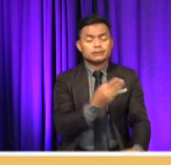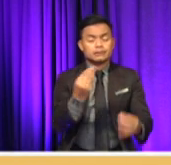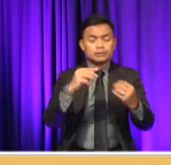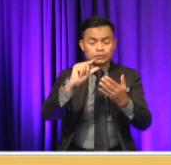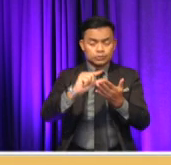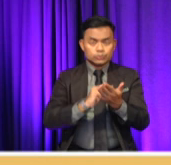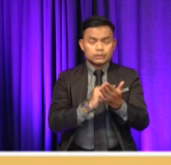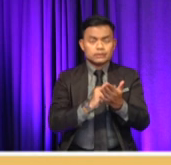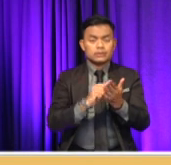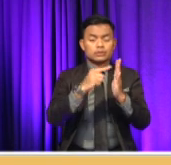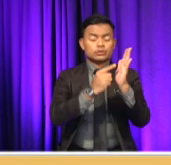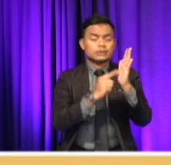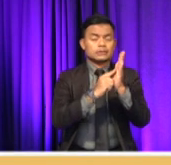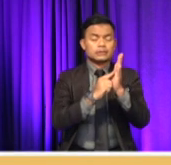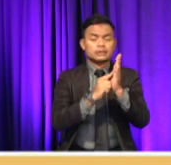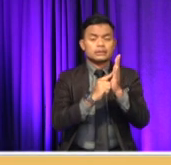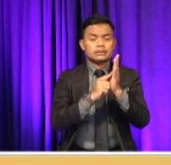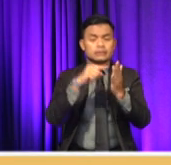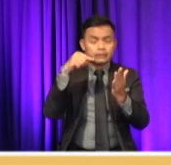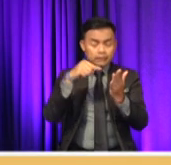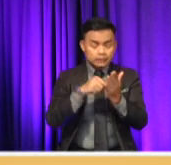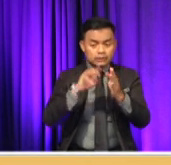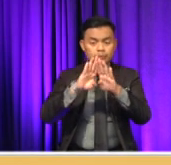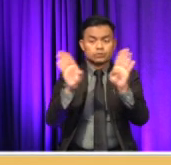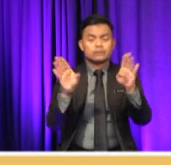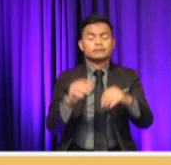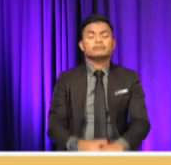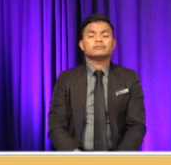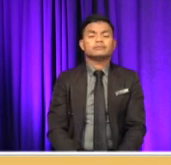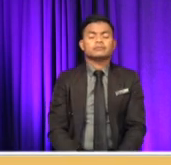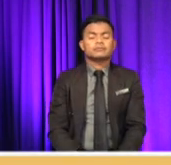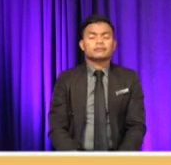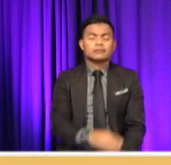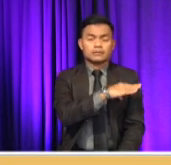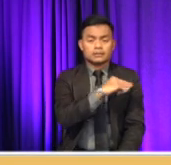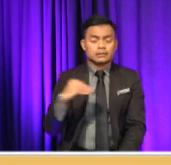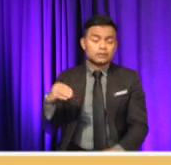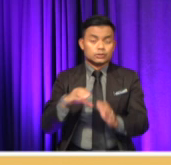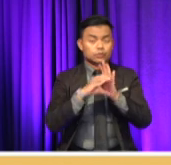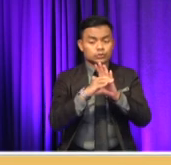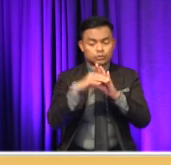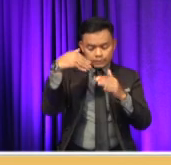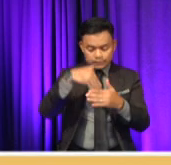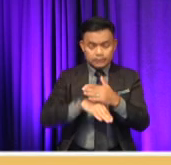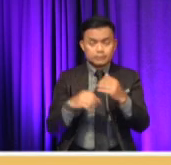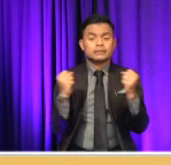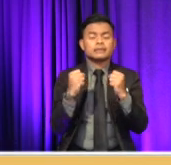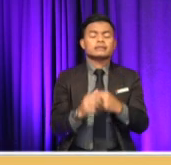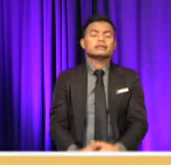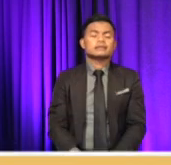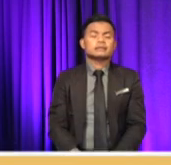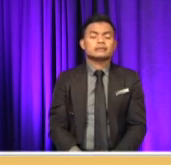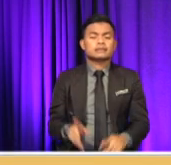ada contoh sistem Oke dan contoh dekat dalam PT Aisyah kalau tengok kan kalau